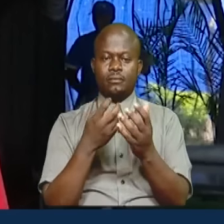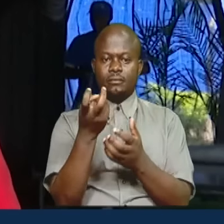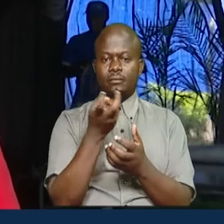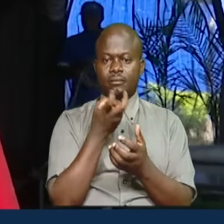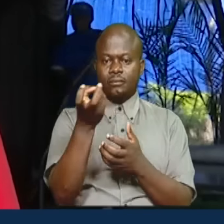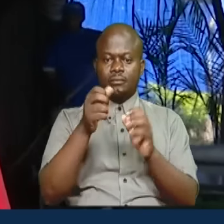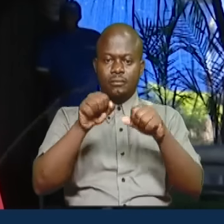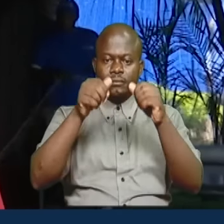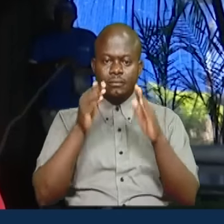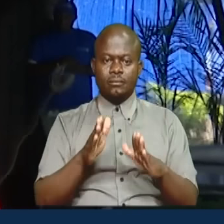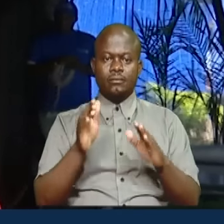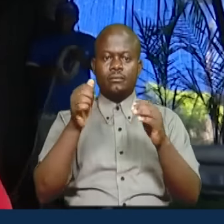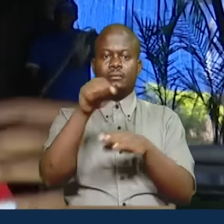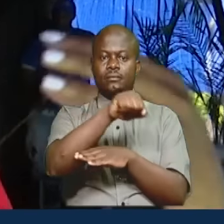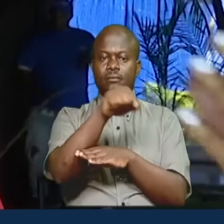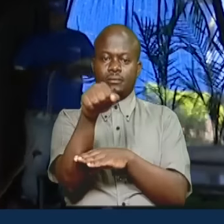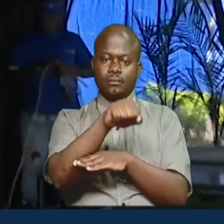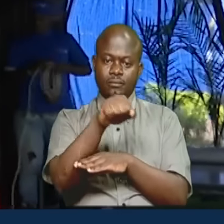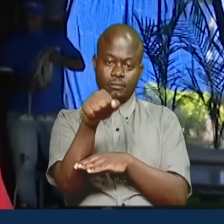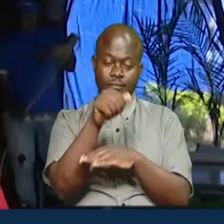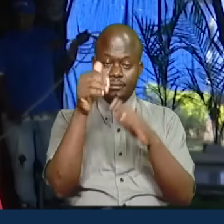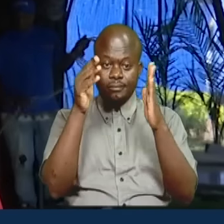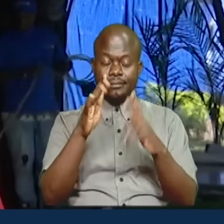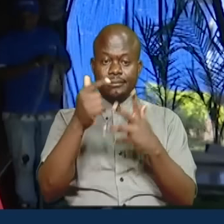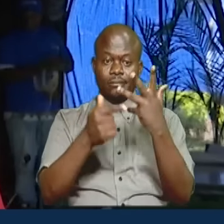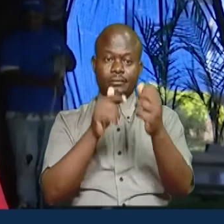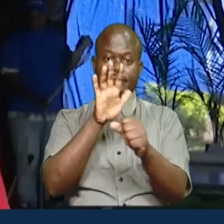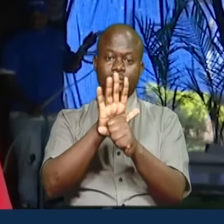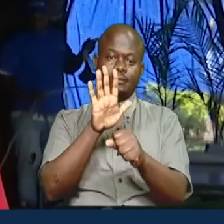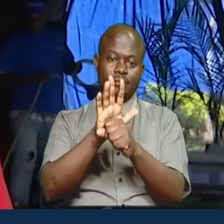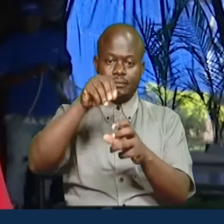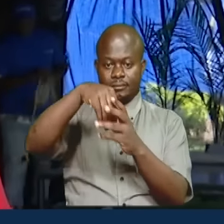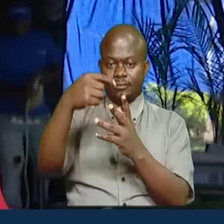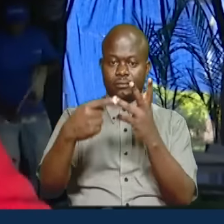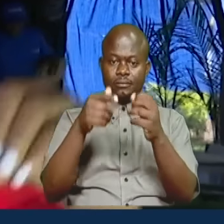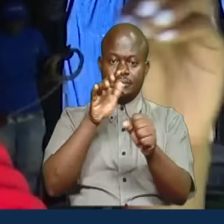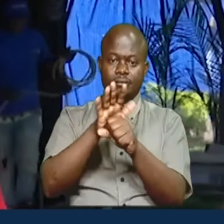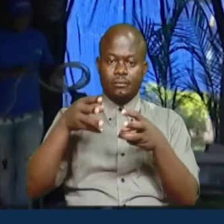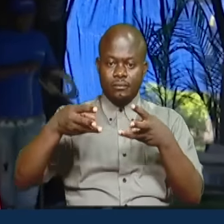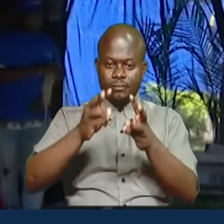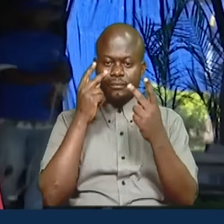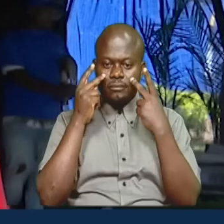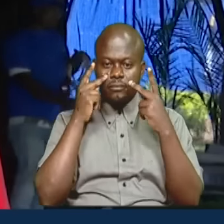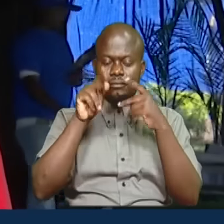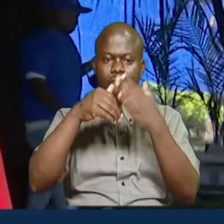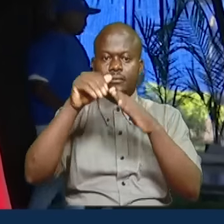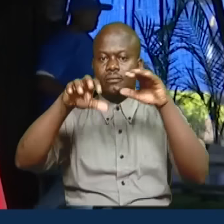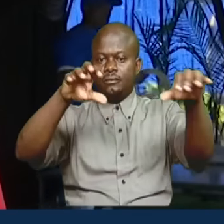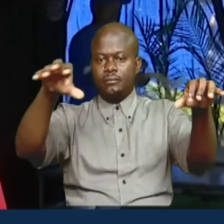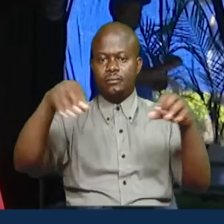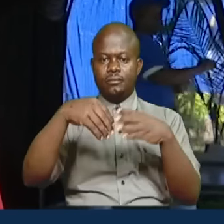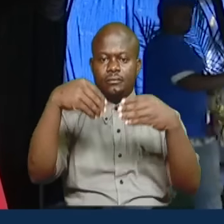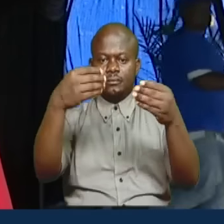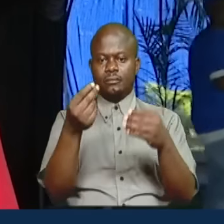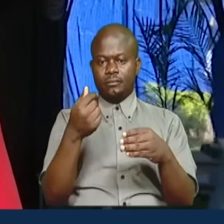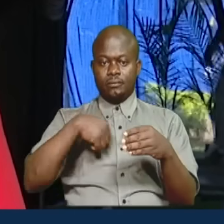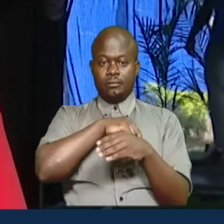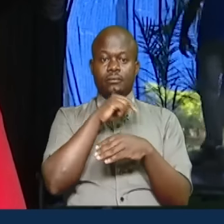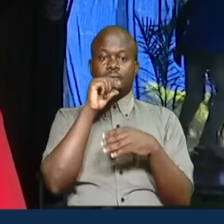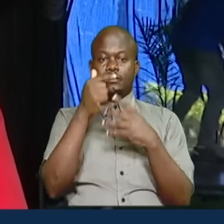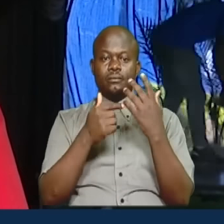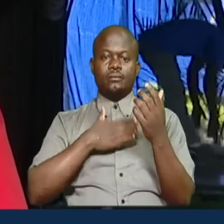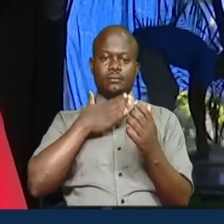ibimoto, amamodoka, ibintu byinshi, harimo ibintu byinshi pe, ku buryo usanga abantu hirya no hino wabahaye amafaranga. Rero ngiye nta kintu